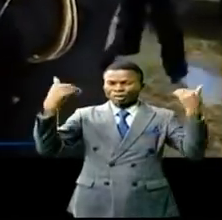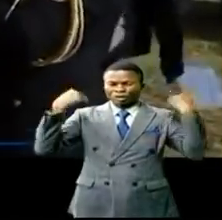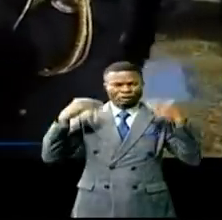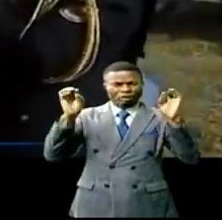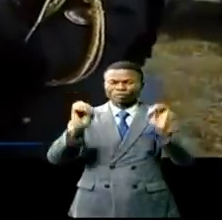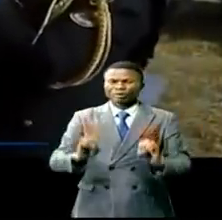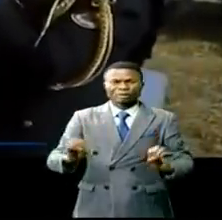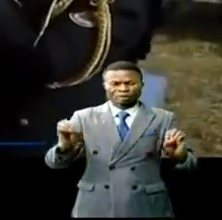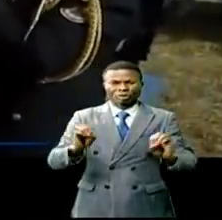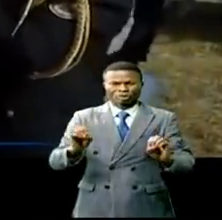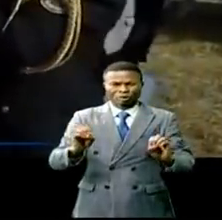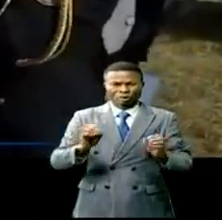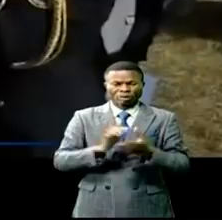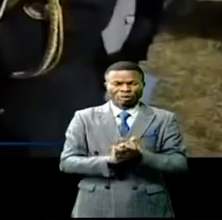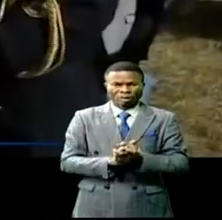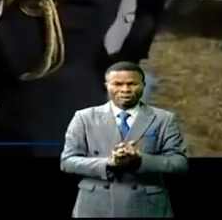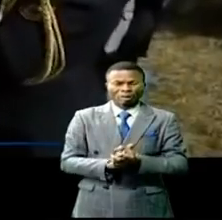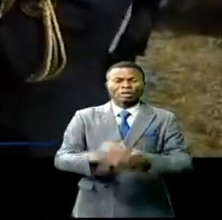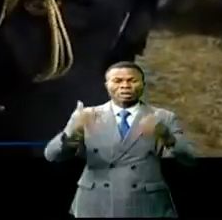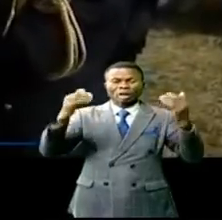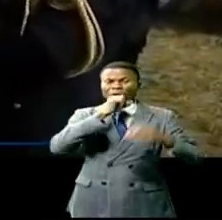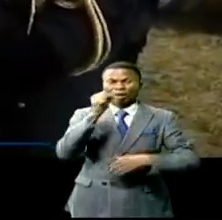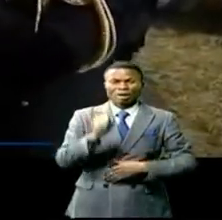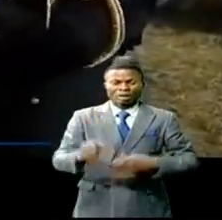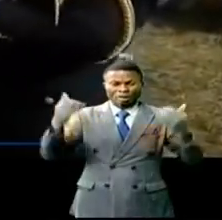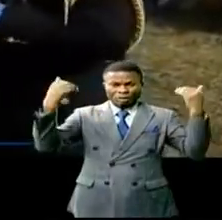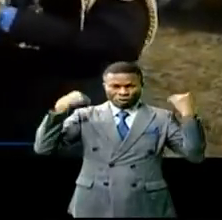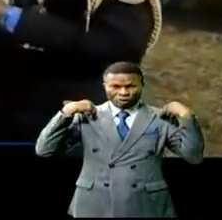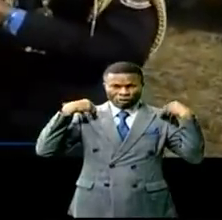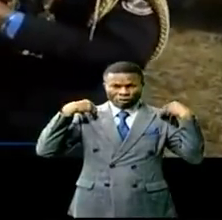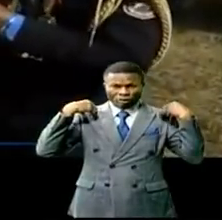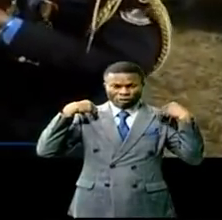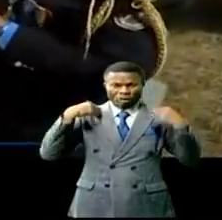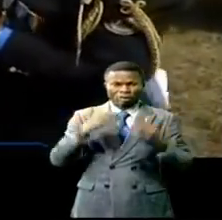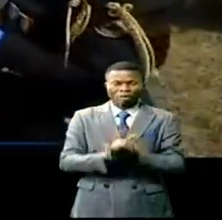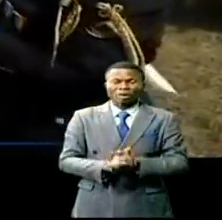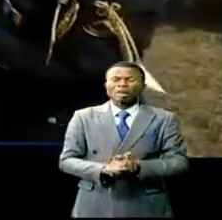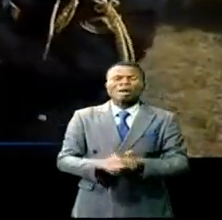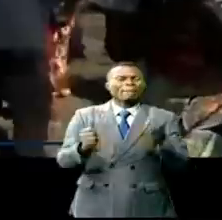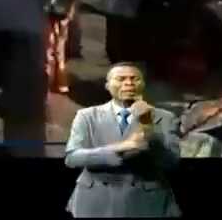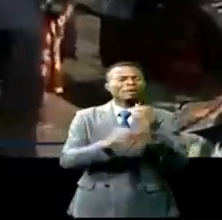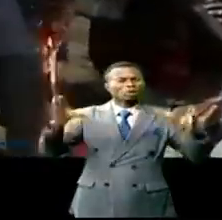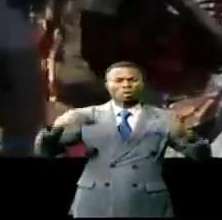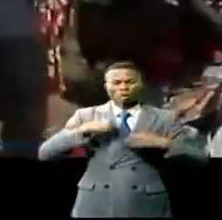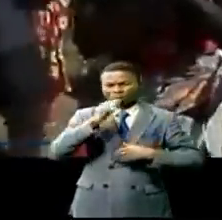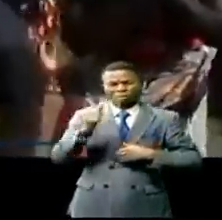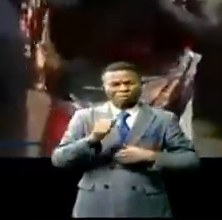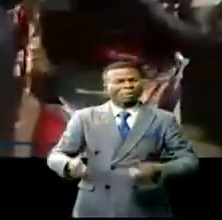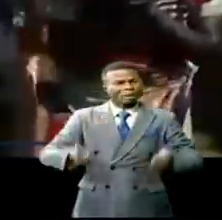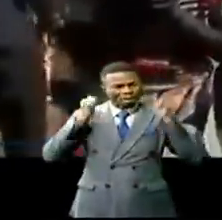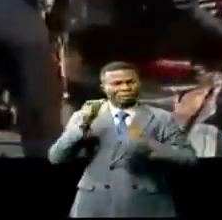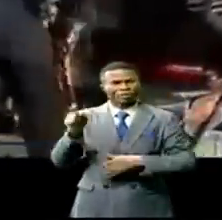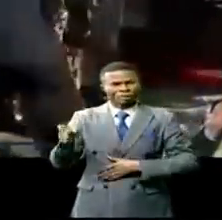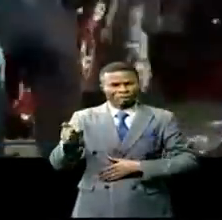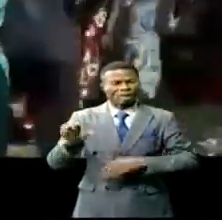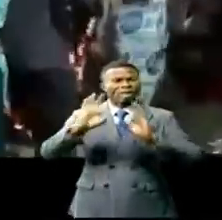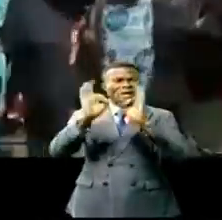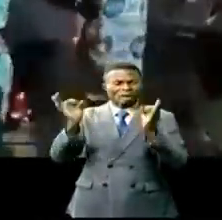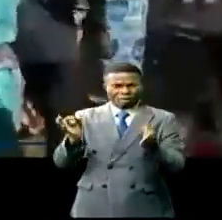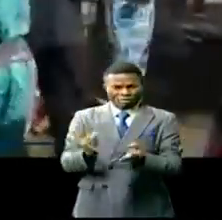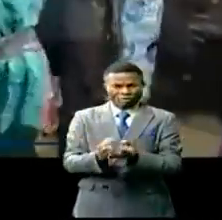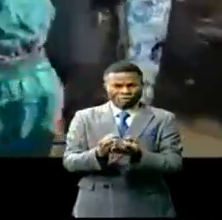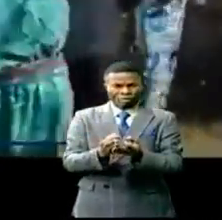des chefs d'évoquer la ccfi vt vous me bats la famille riante tu quoque et les pommes de terre c'est donc la famille riendeau